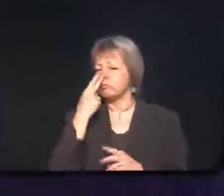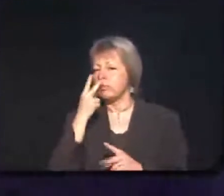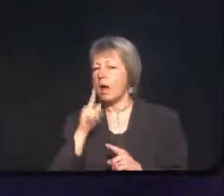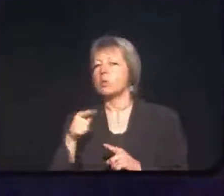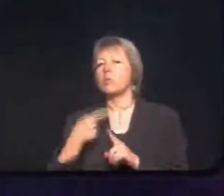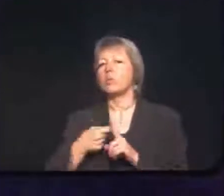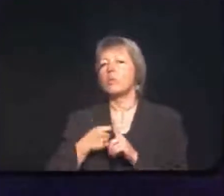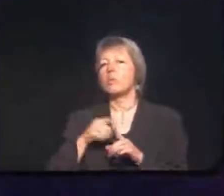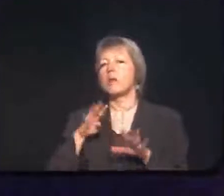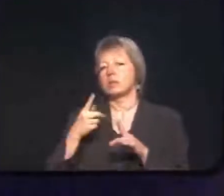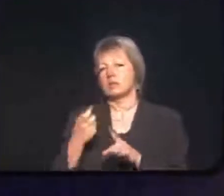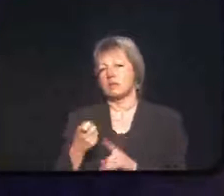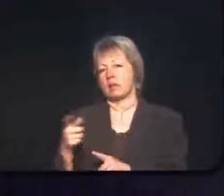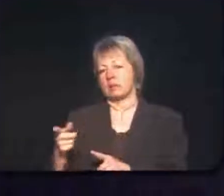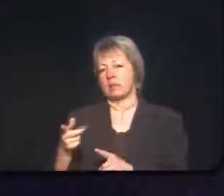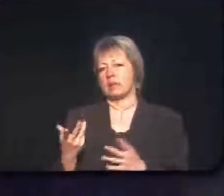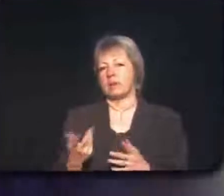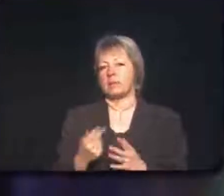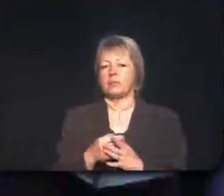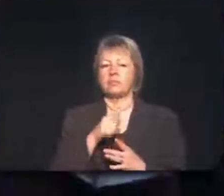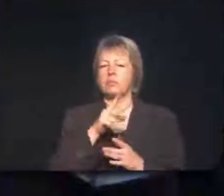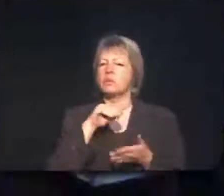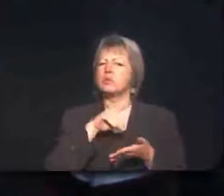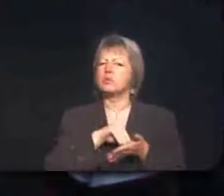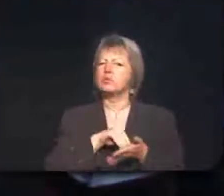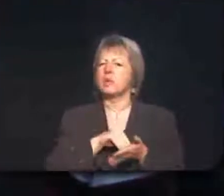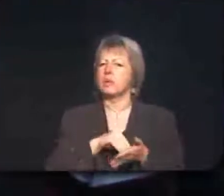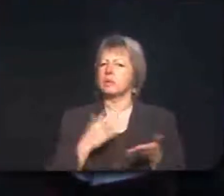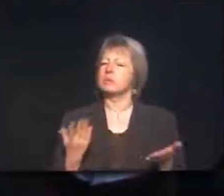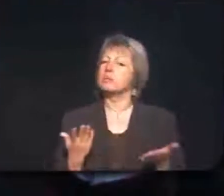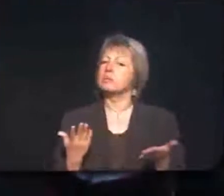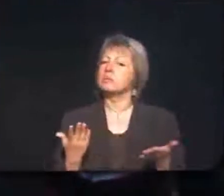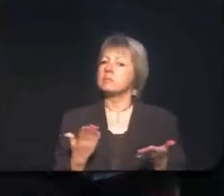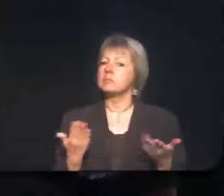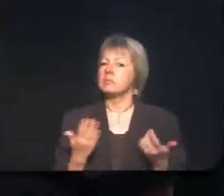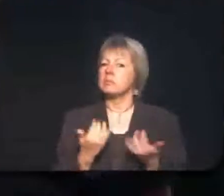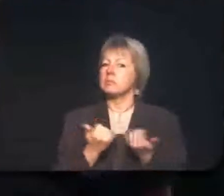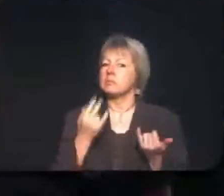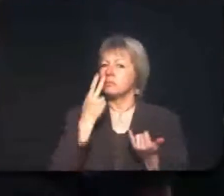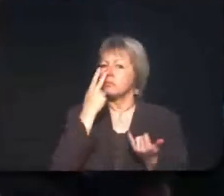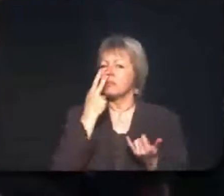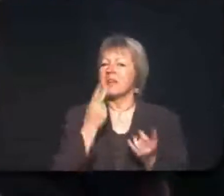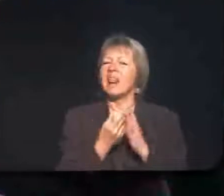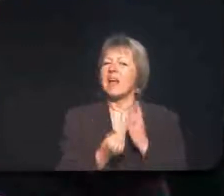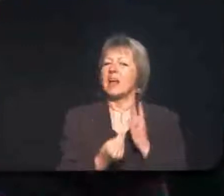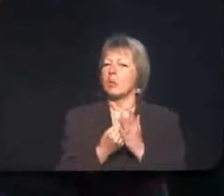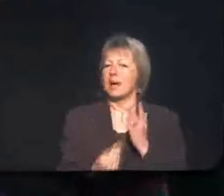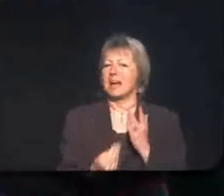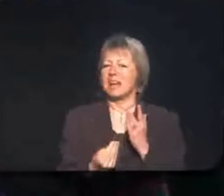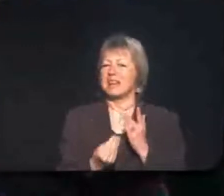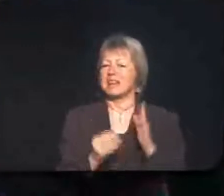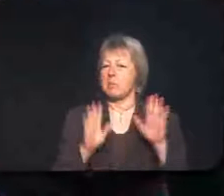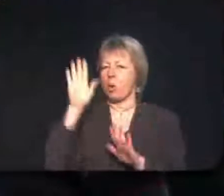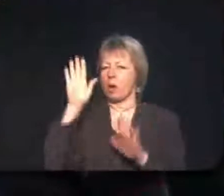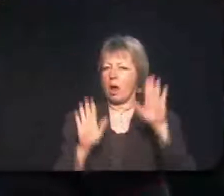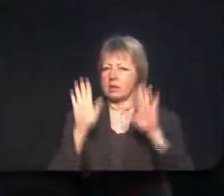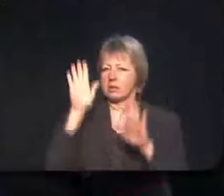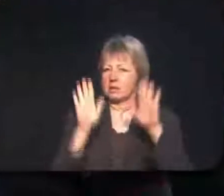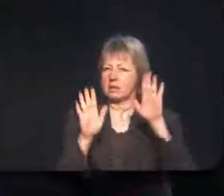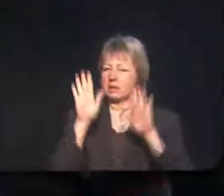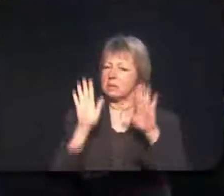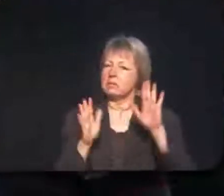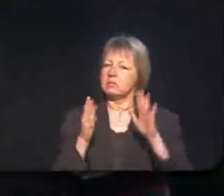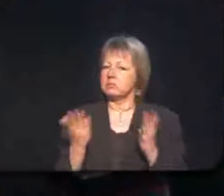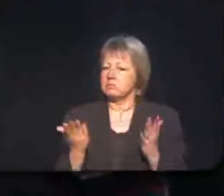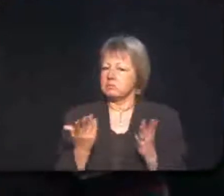und zwar ist hier die Rede von Prinzipien der Liquid Demokratie und ich würde auch genau wissen